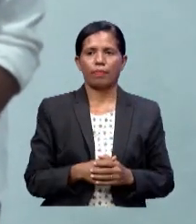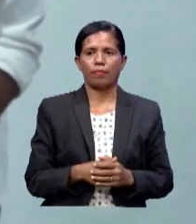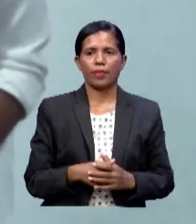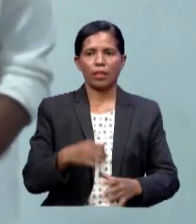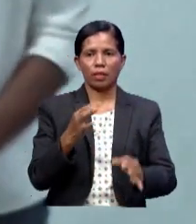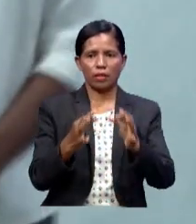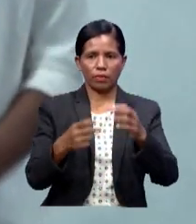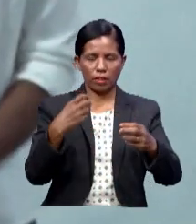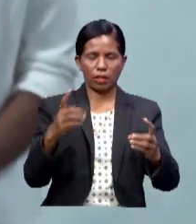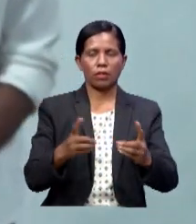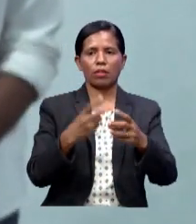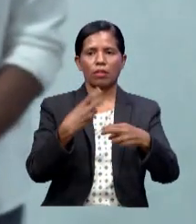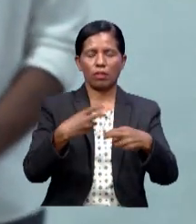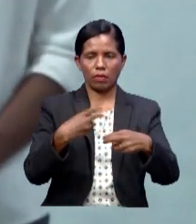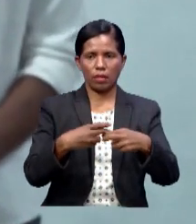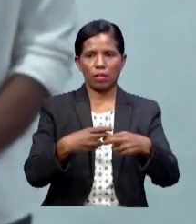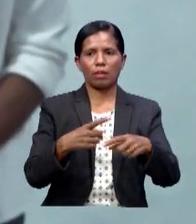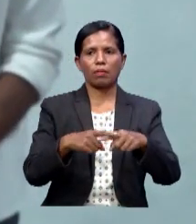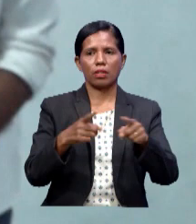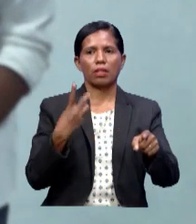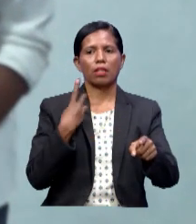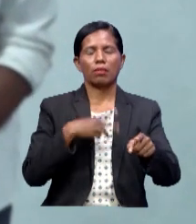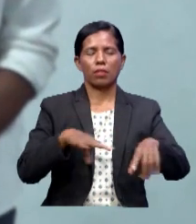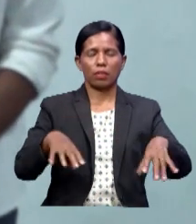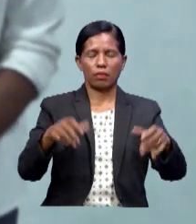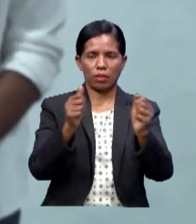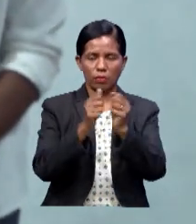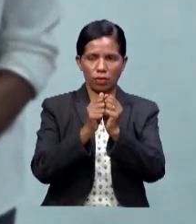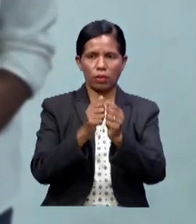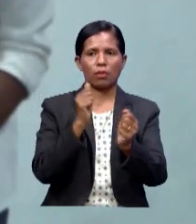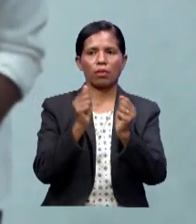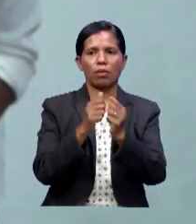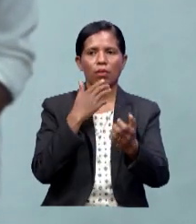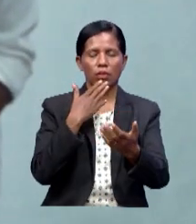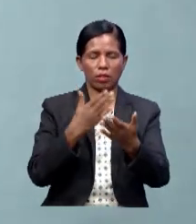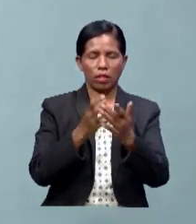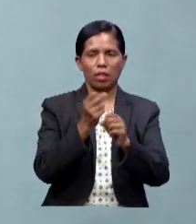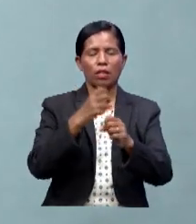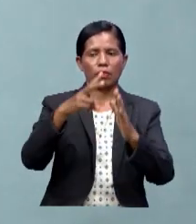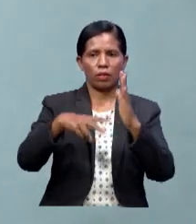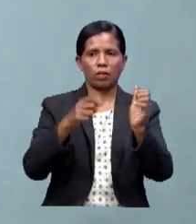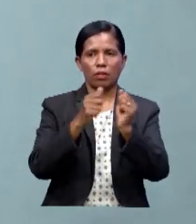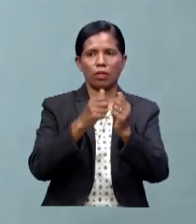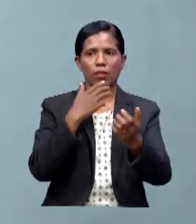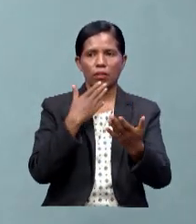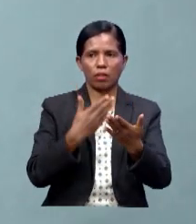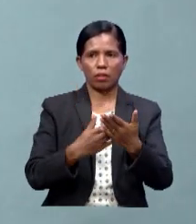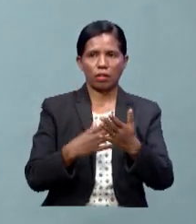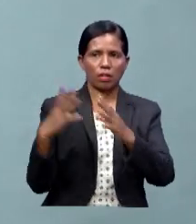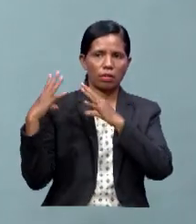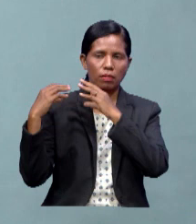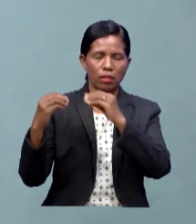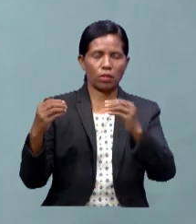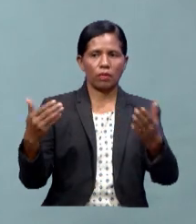Masih di full dari balu, mebe ami kolabora hodia ko di halau film ne hodia. Asa experience pun dah